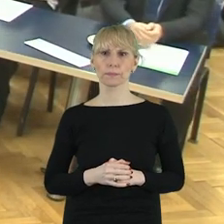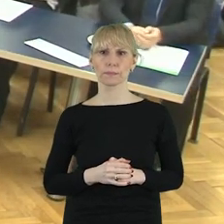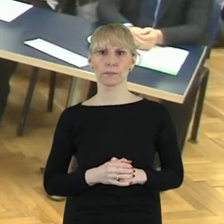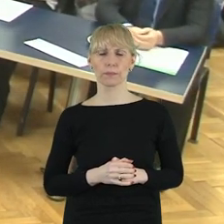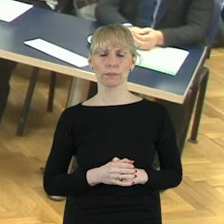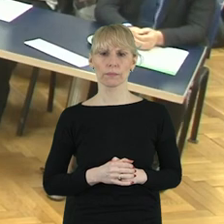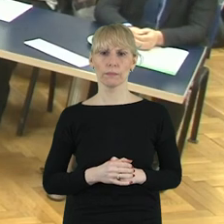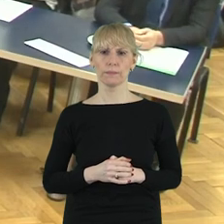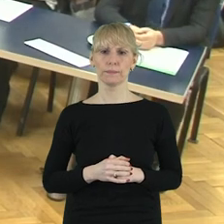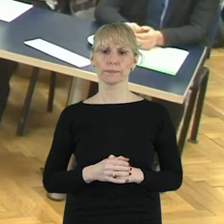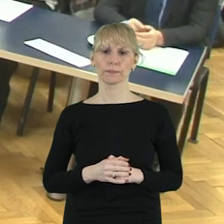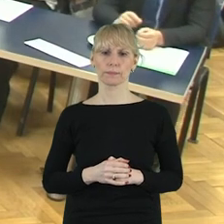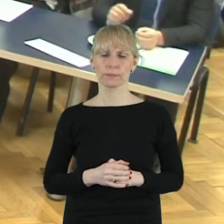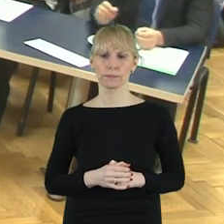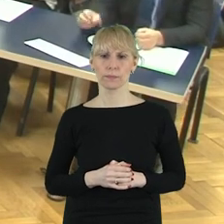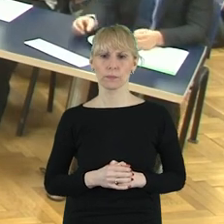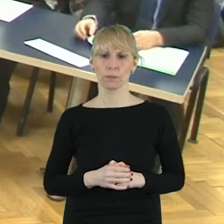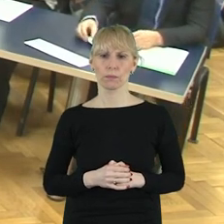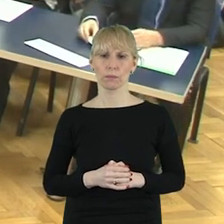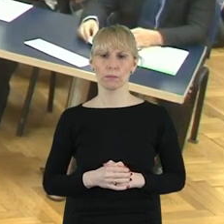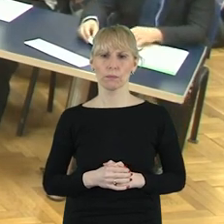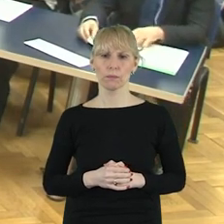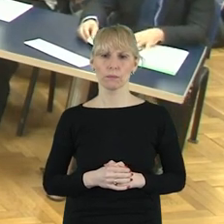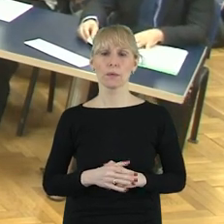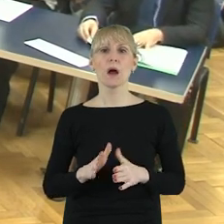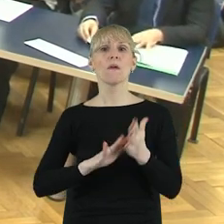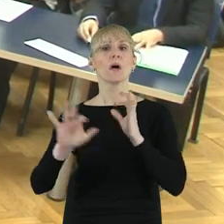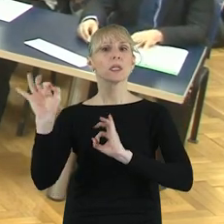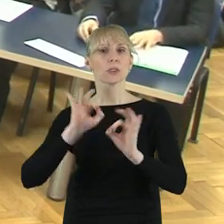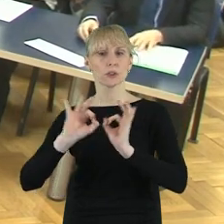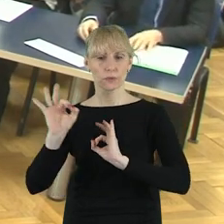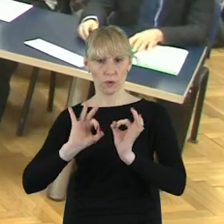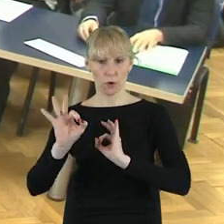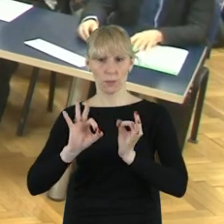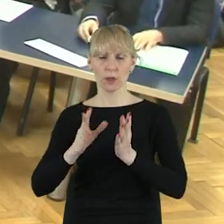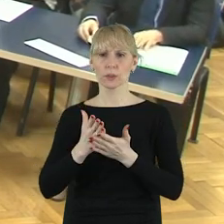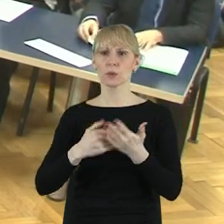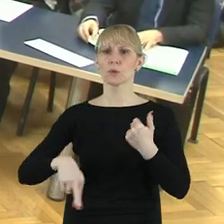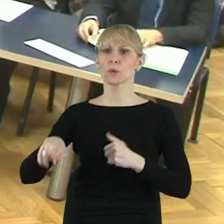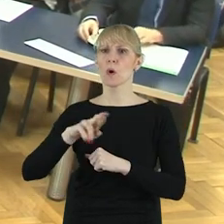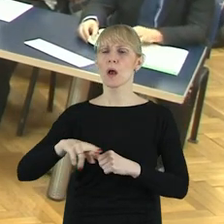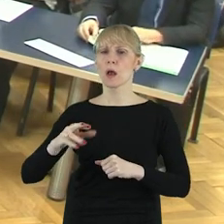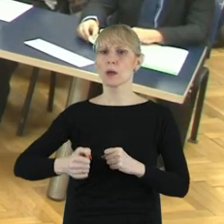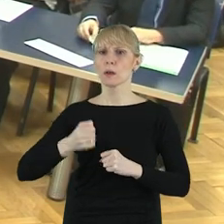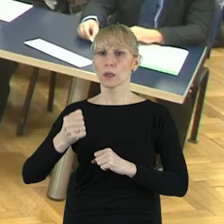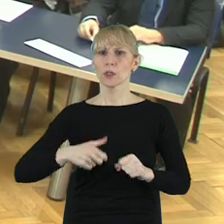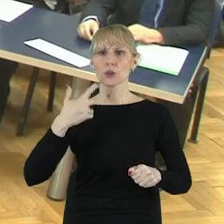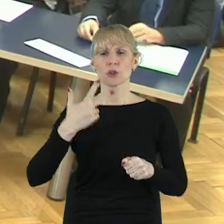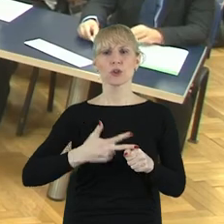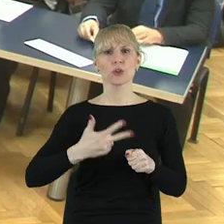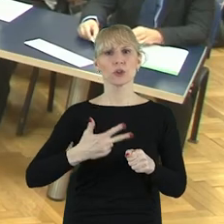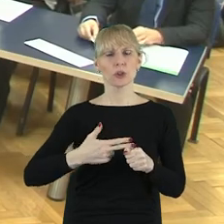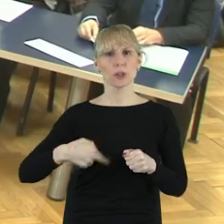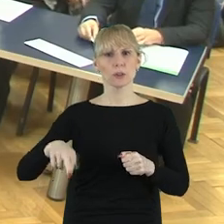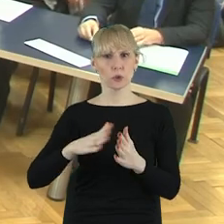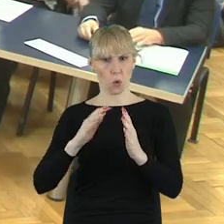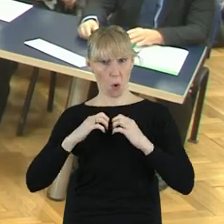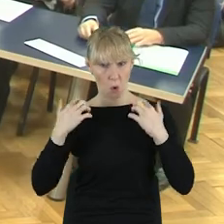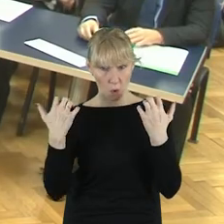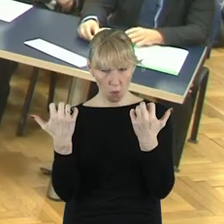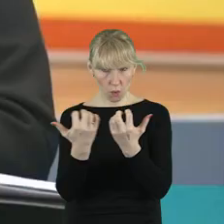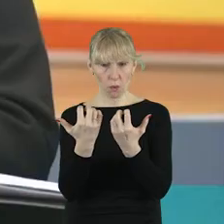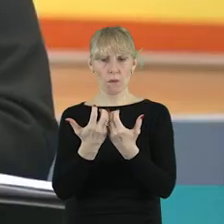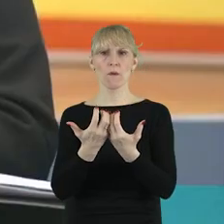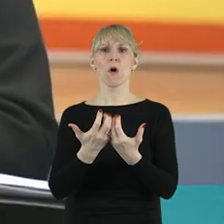Informuję Państwa radnych, że w dzisiejszych obradach uczestniczy 30 radnych, co stanowi kworum dzisiejszych obrad. Szanowni Państwo, w dniu 5 stycznia bieżącego roku